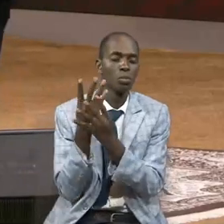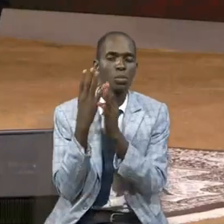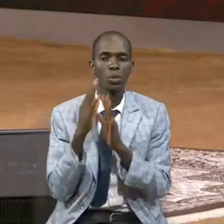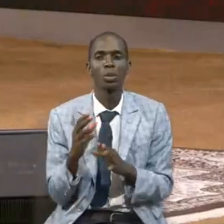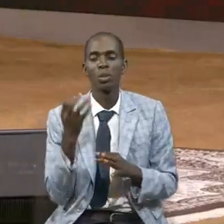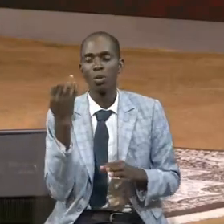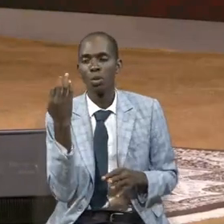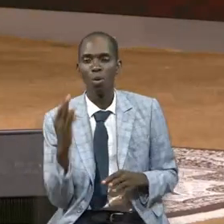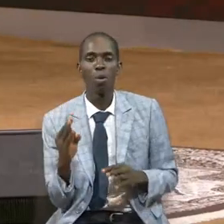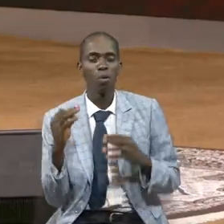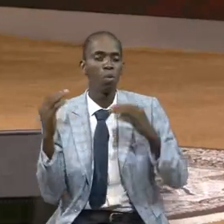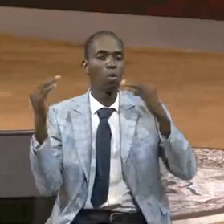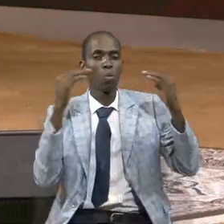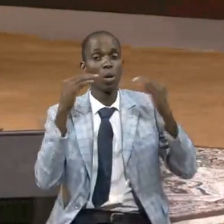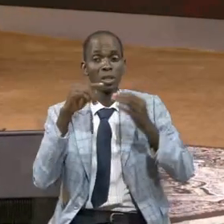était emprisonné.